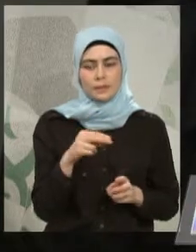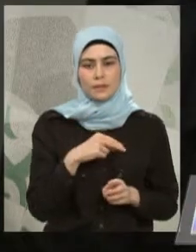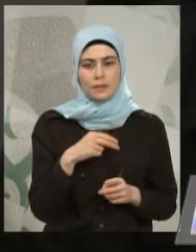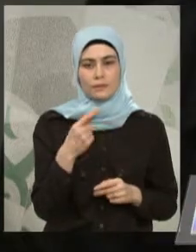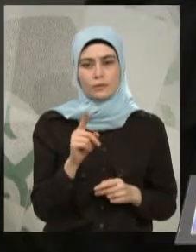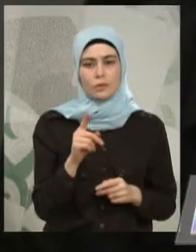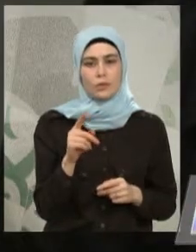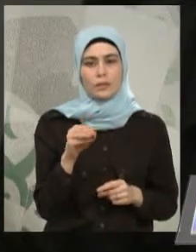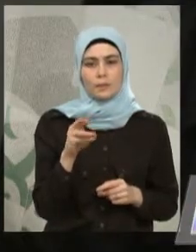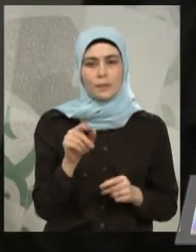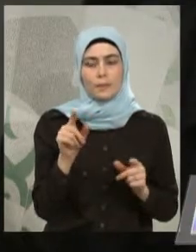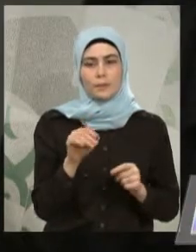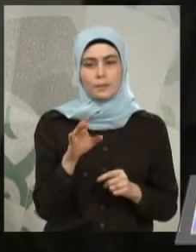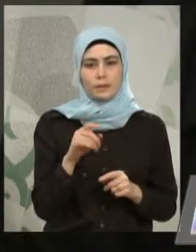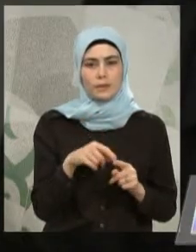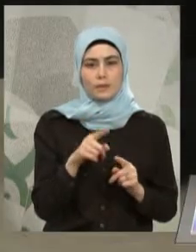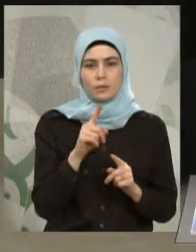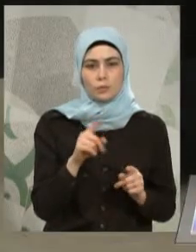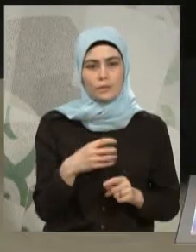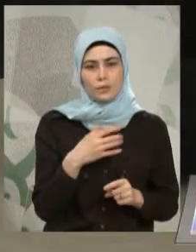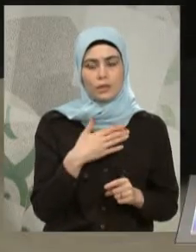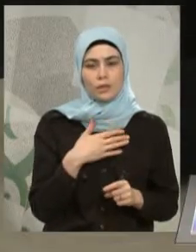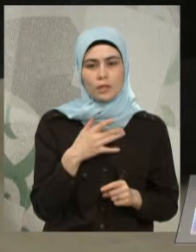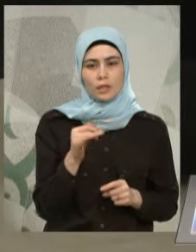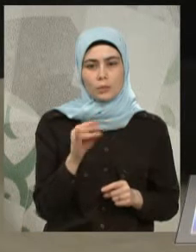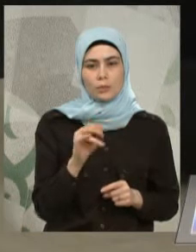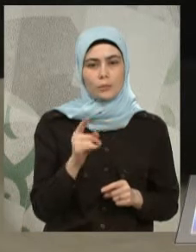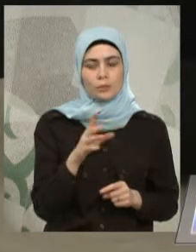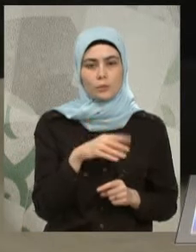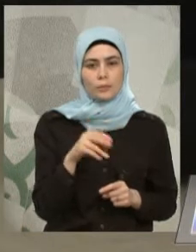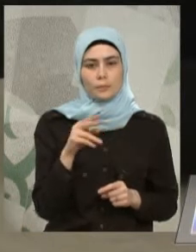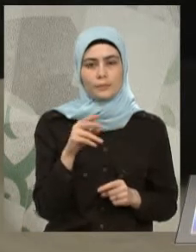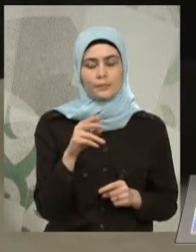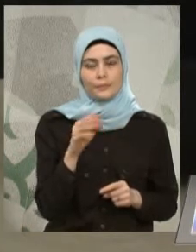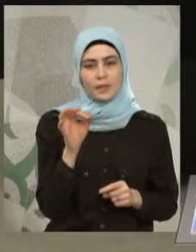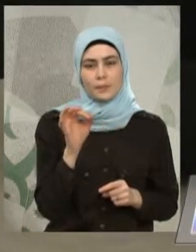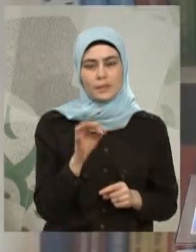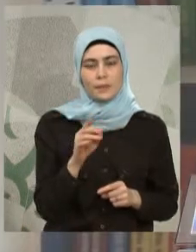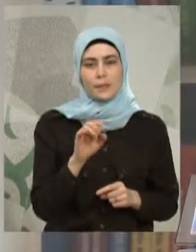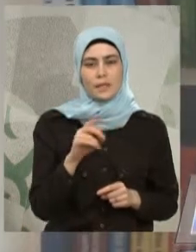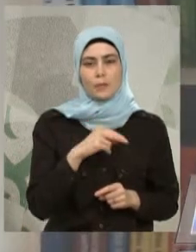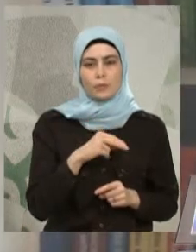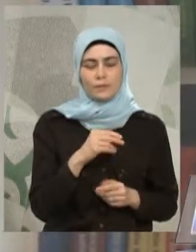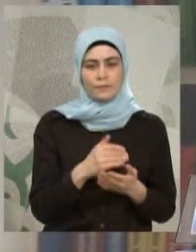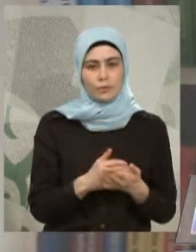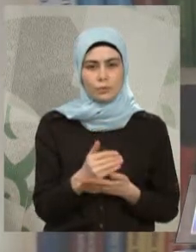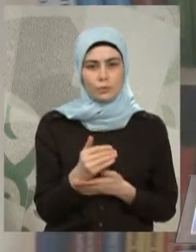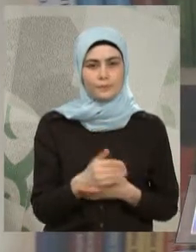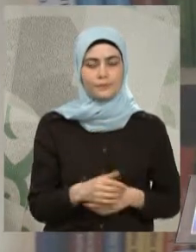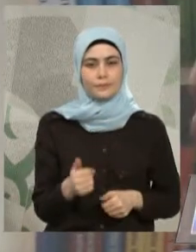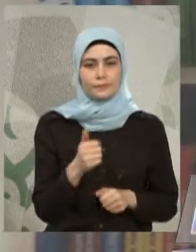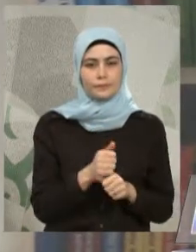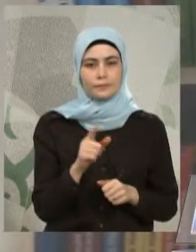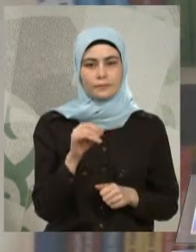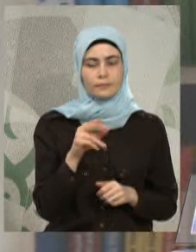особо актуальна для нашего региона, где процент безработных на душу населения ощутимо высок. Поэтому их главная задача – рассказать о